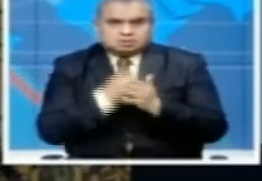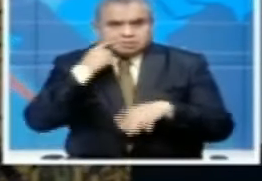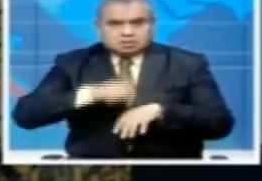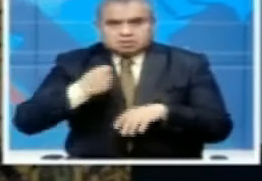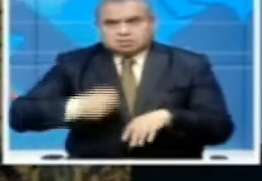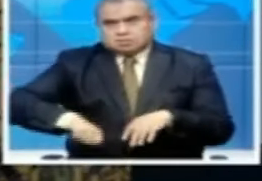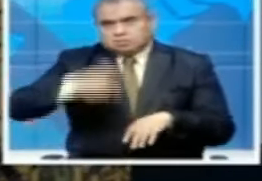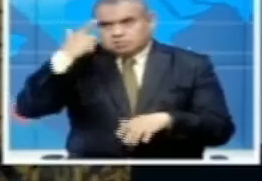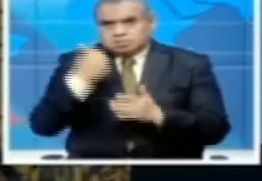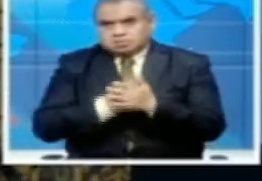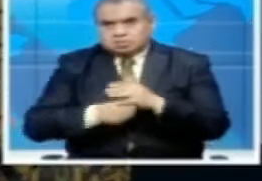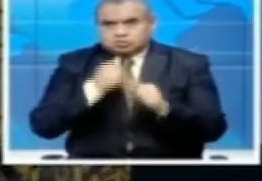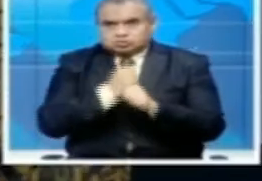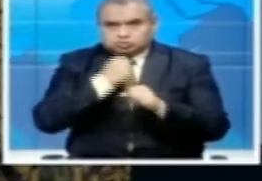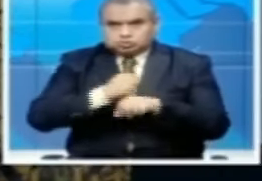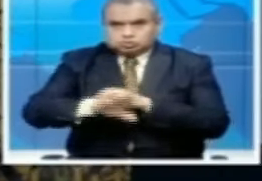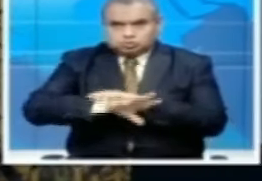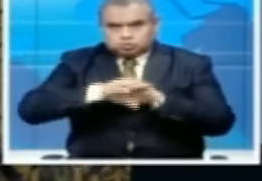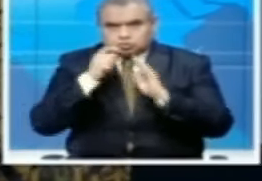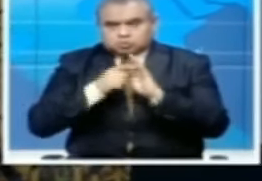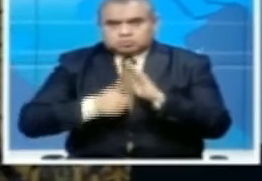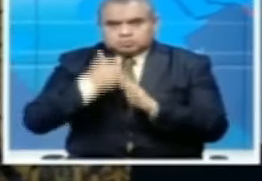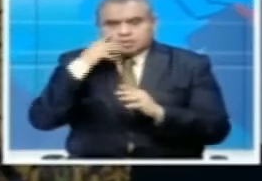شكل الأسس الراسخة للوطنية المصرية.